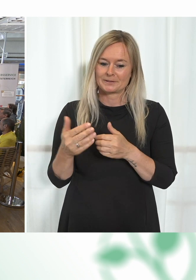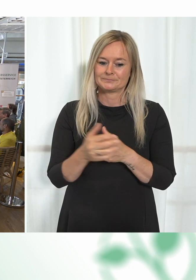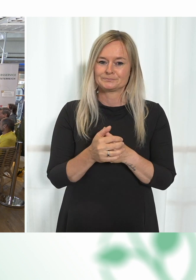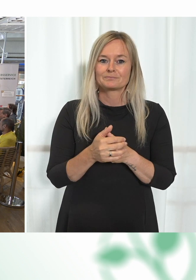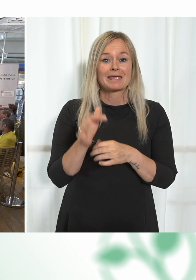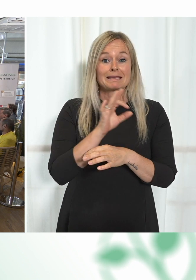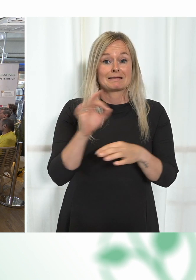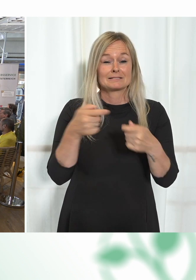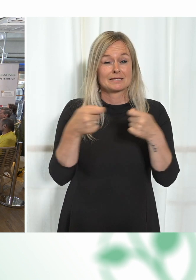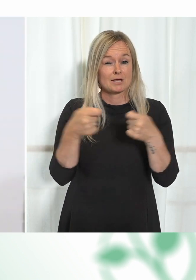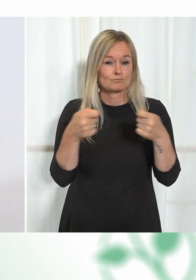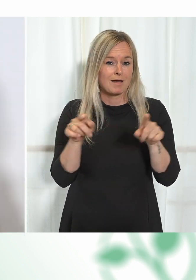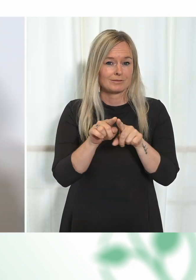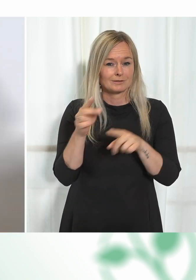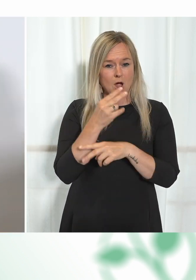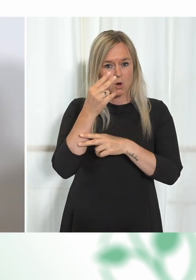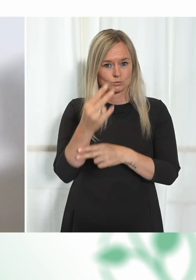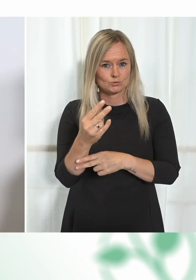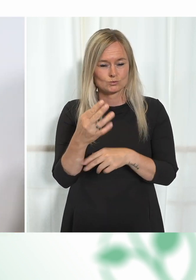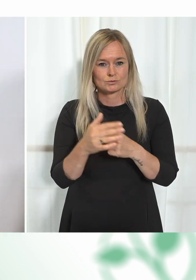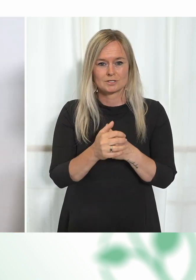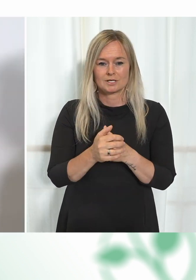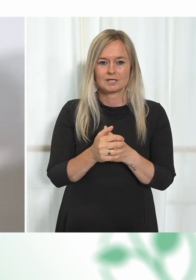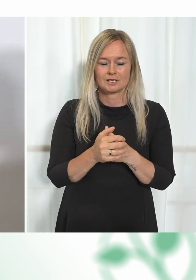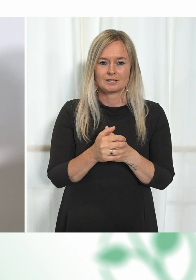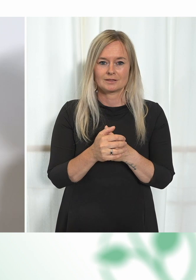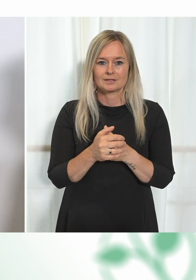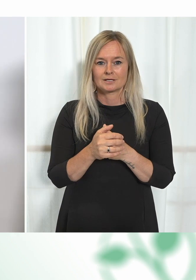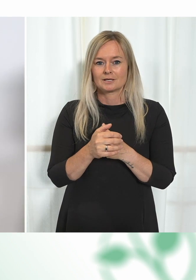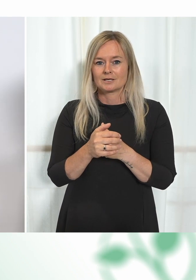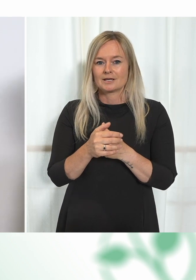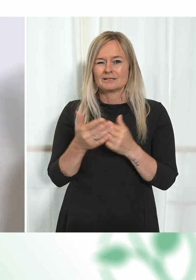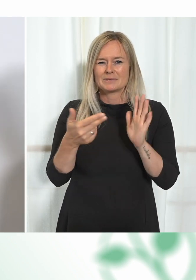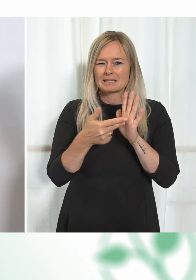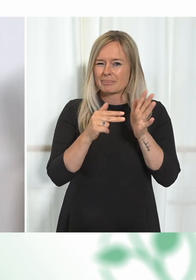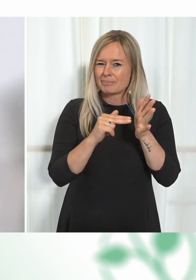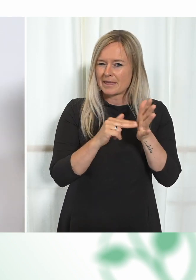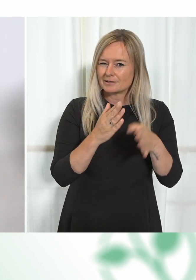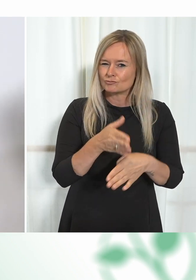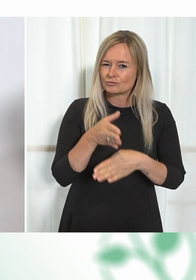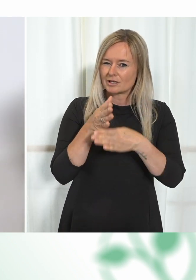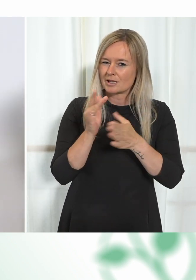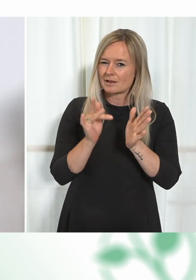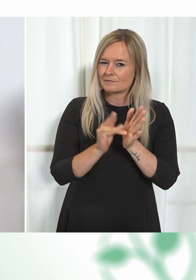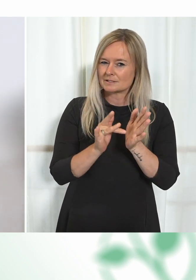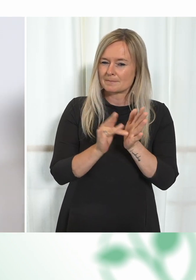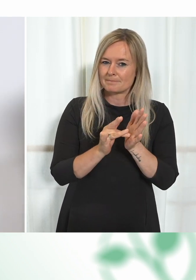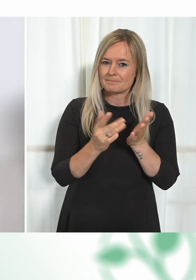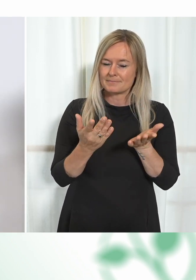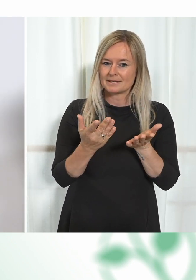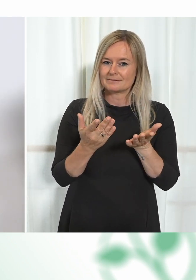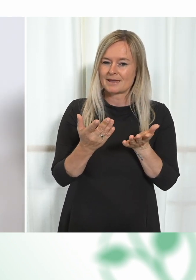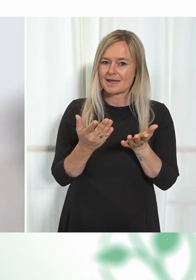Sehr spannend auch zu sehen, die Mikrofone sind bei Ihnen am Tisch, dass man mit technischen Hilfsmitteln